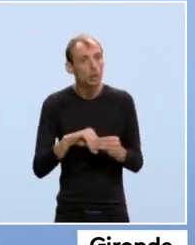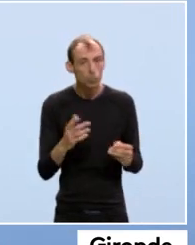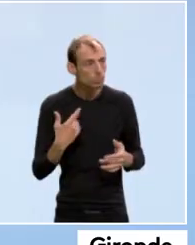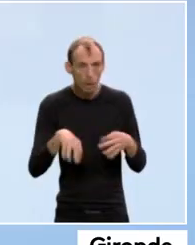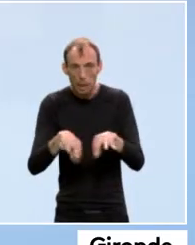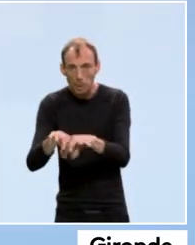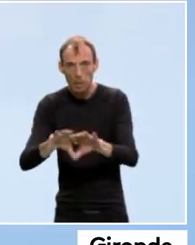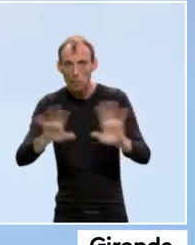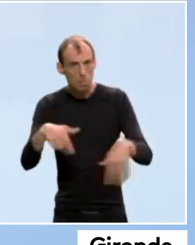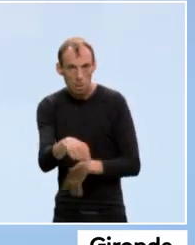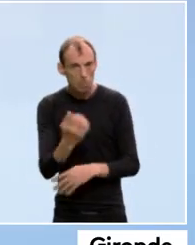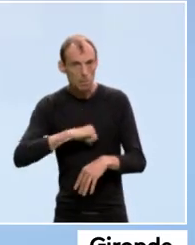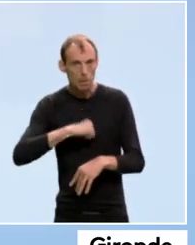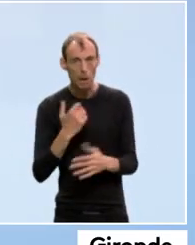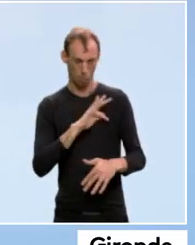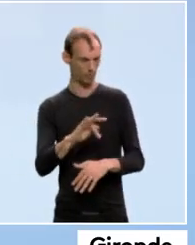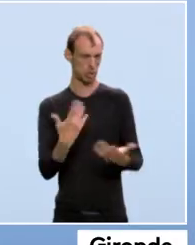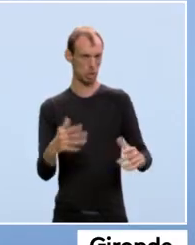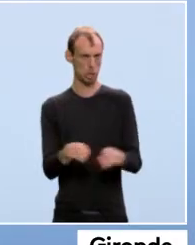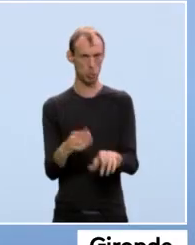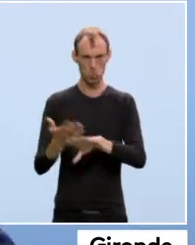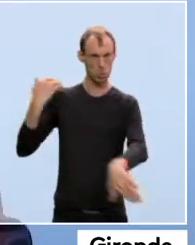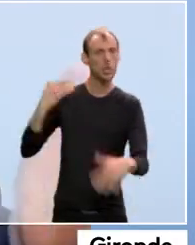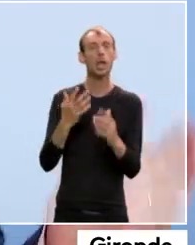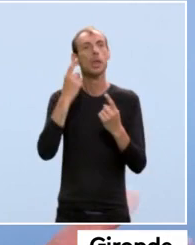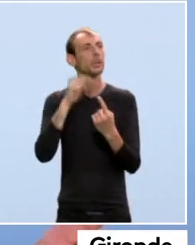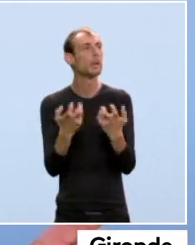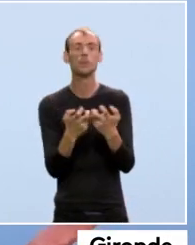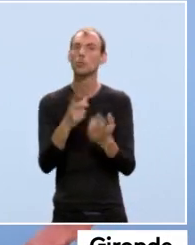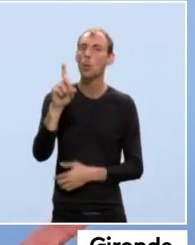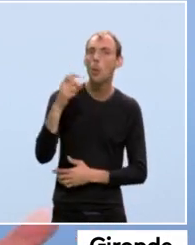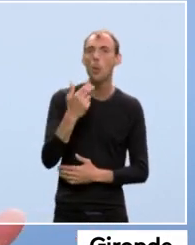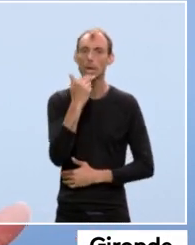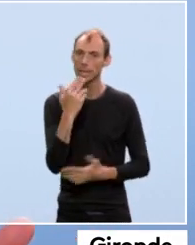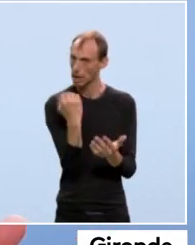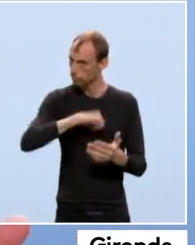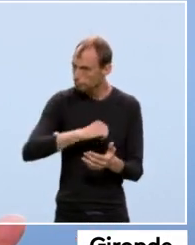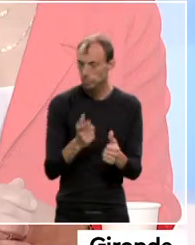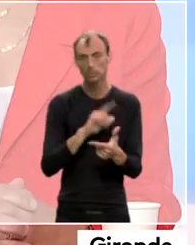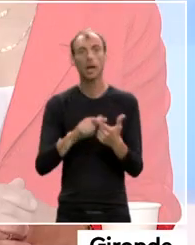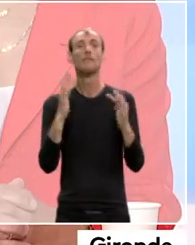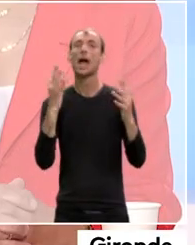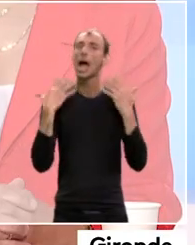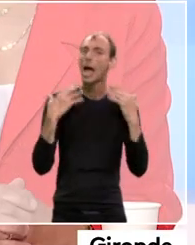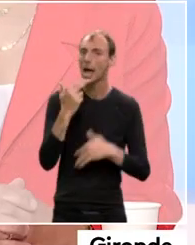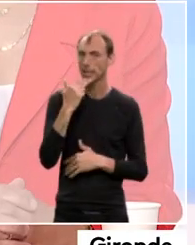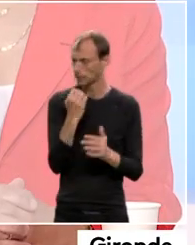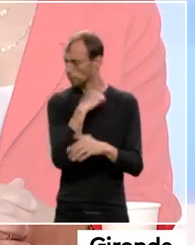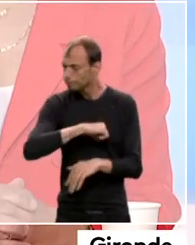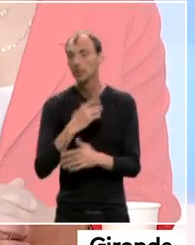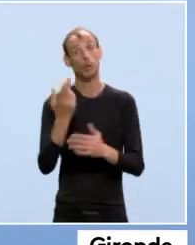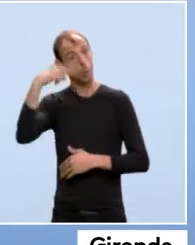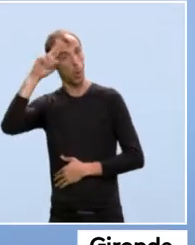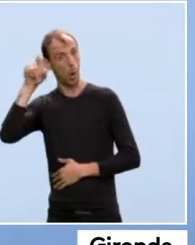sur la gestion de l'eau début mais qualité de l'air fin avril elle a été sommée par l'Union européenne de verdir sa politique